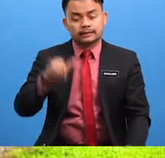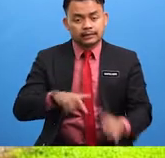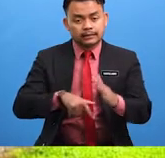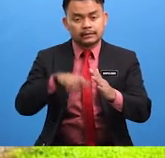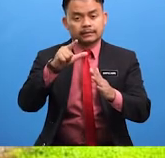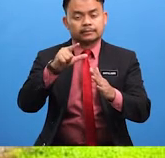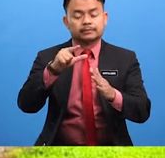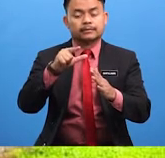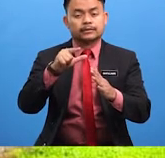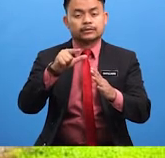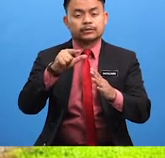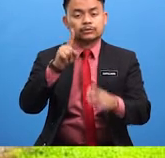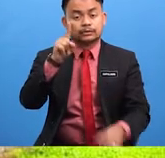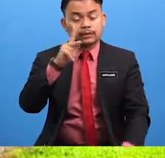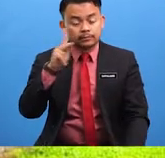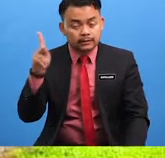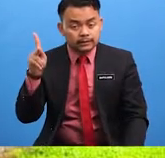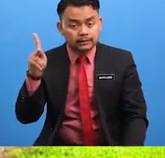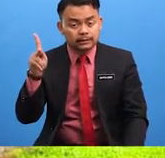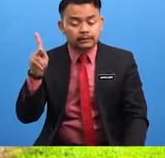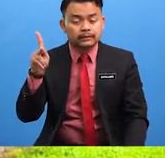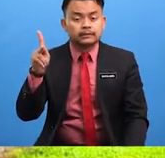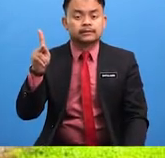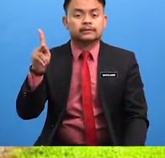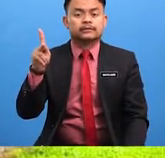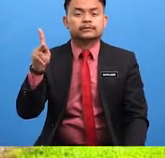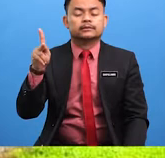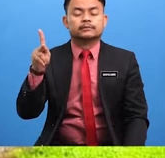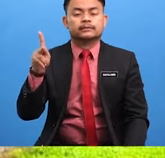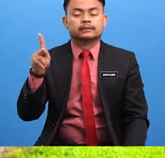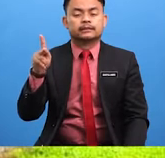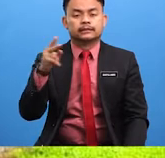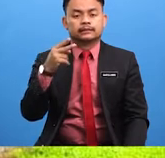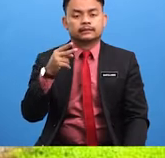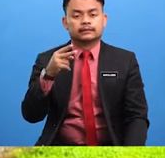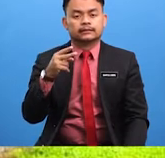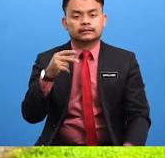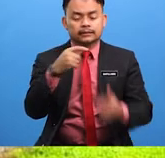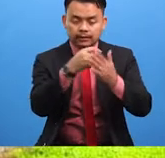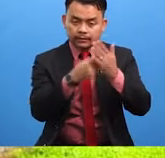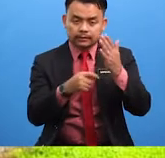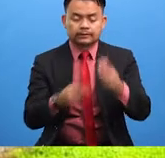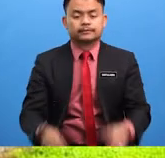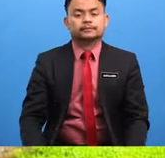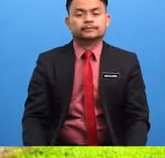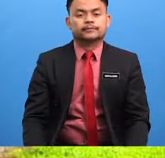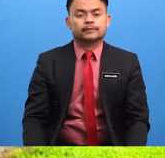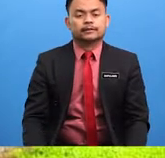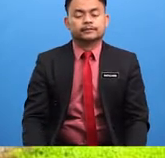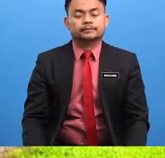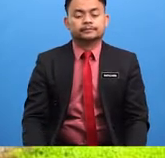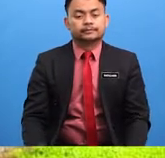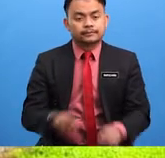pada sekitar tahun 1756 hingga 1794 telah terdapat penggunaan tikar raja yang